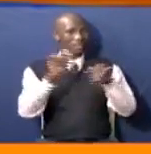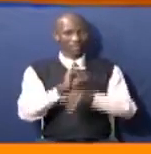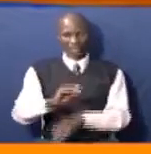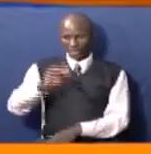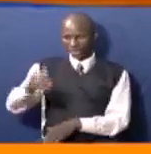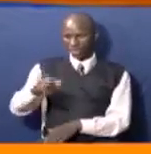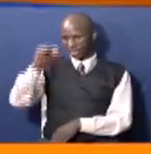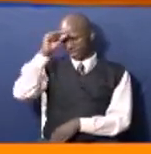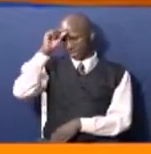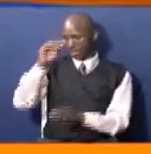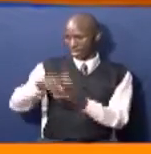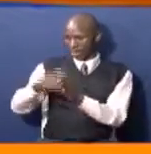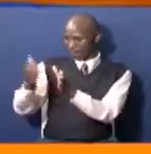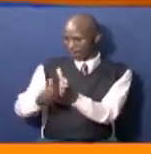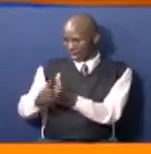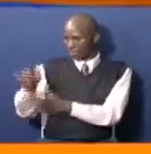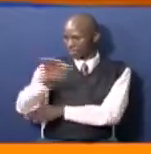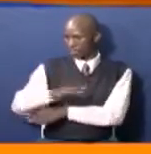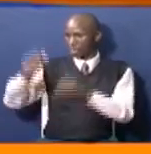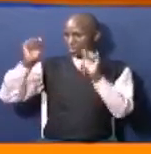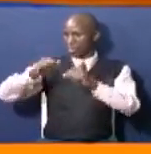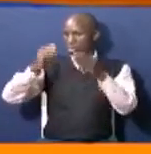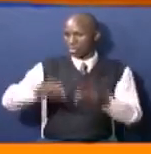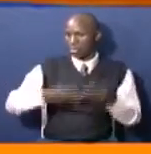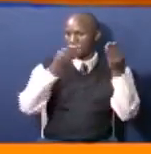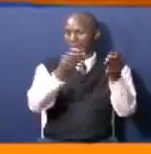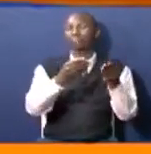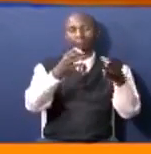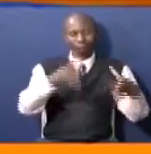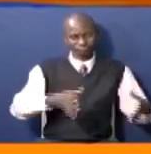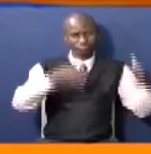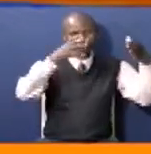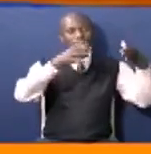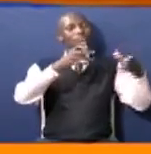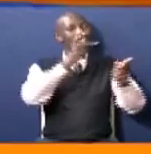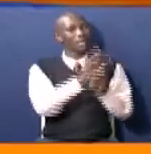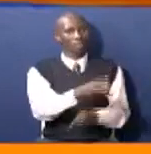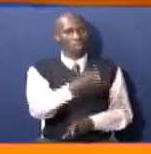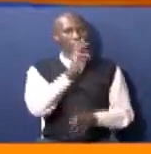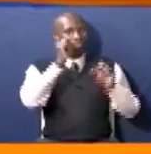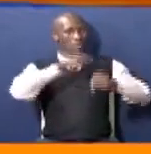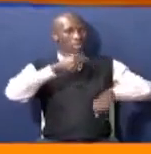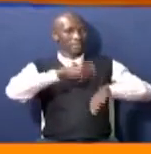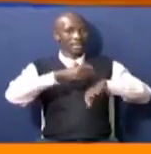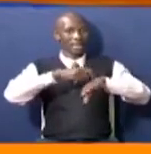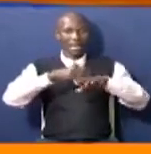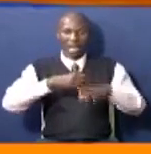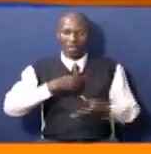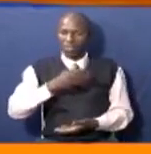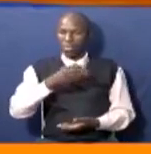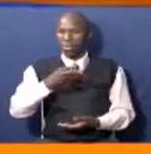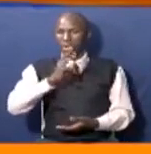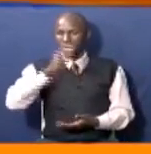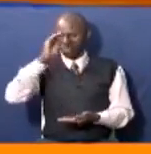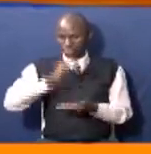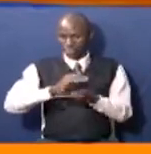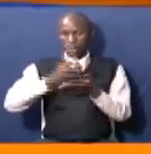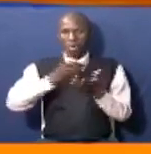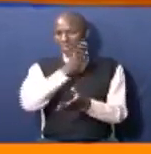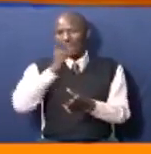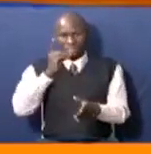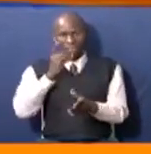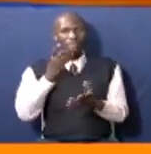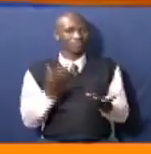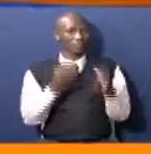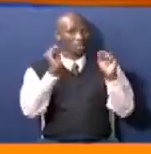serikali ya kaunti su ya Masaku. Sithi esima nenga matangi maku ya kibuo. Kienda kabindani kala kweno nyibu wa kibuo kana kwena dhano kana